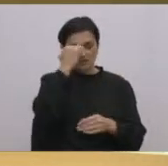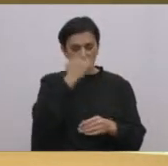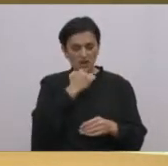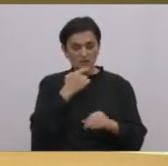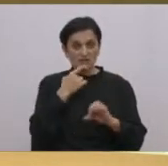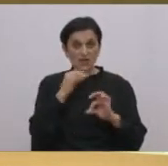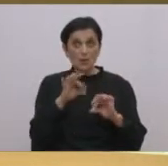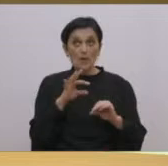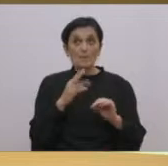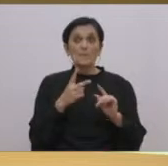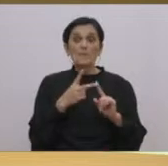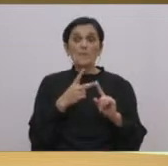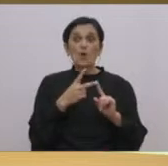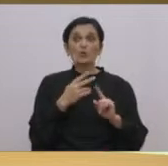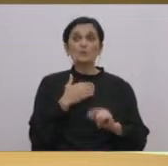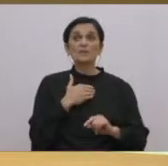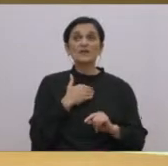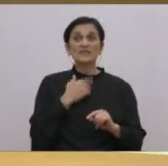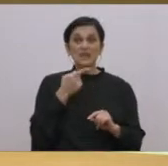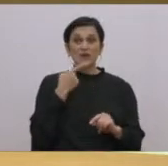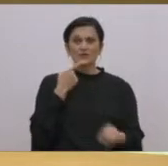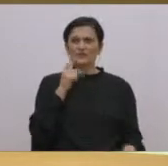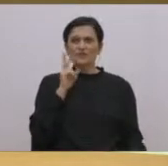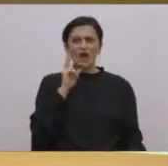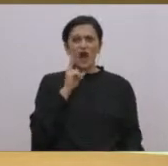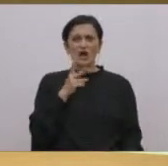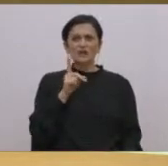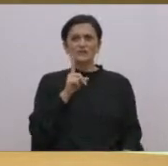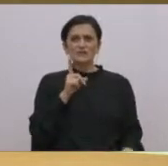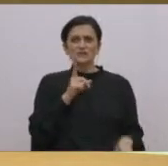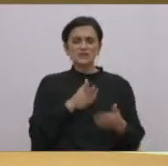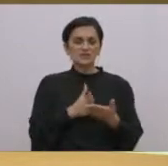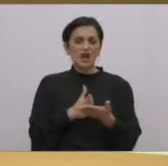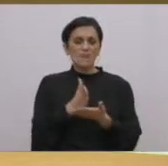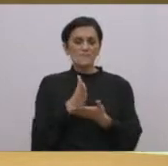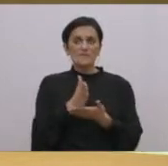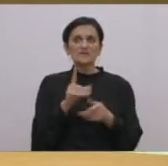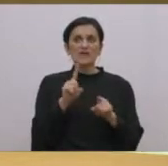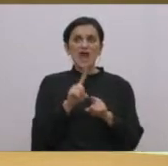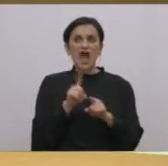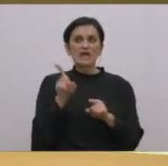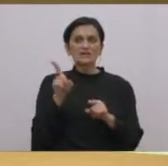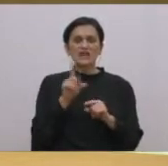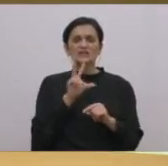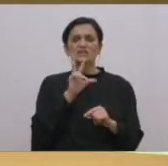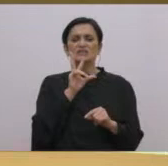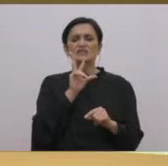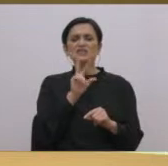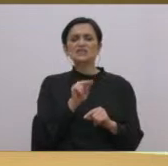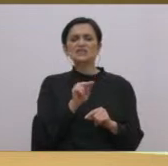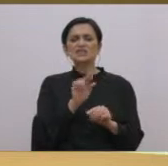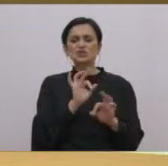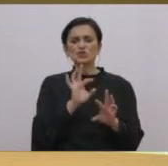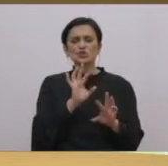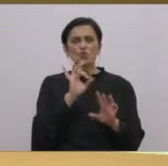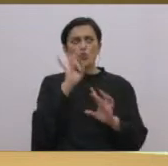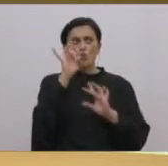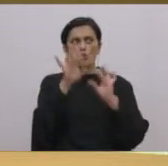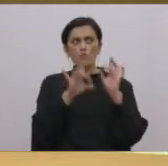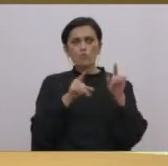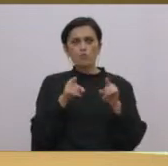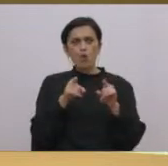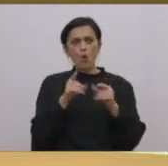gamotskhadeba meore minda vtkva rom ar vitsi ramizans isakhavs aseve aseti ritorika romelits mechveneba ro upro metat populizmzia